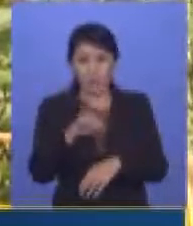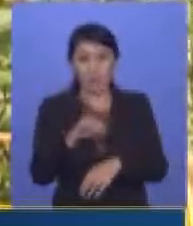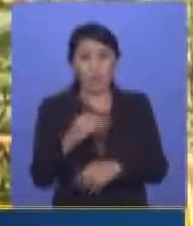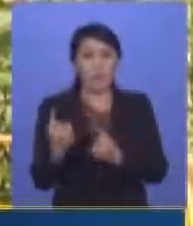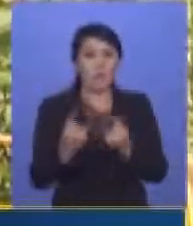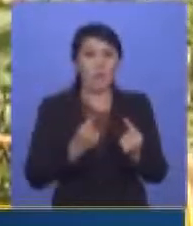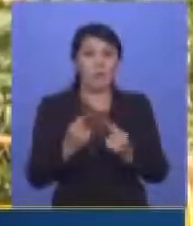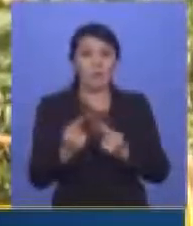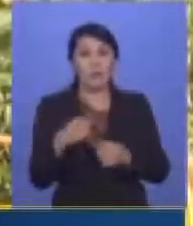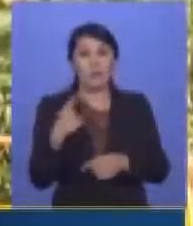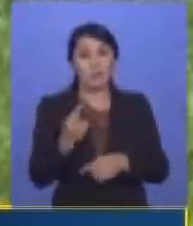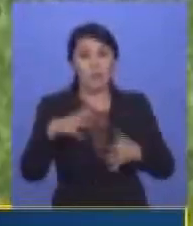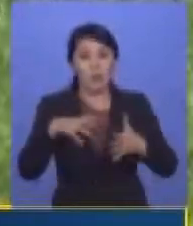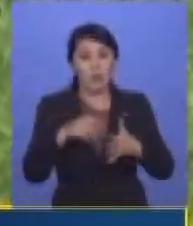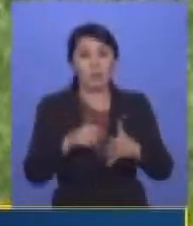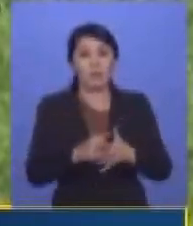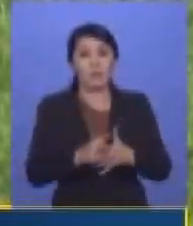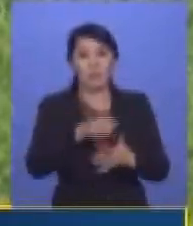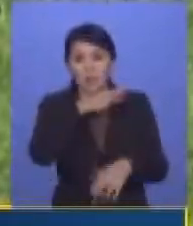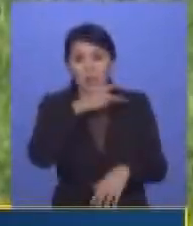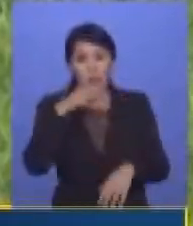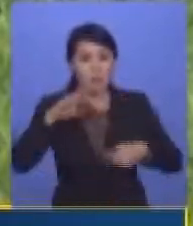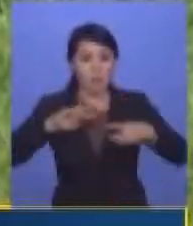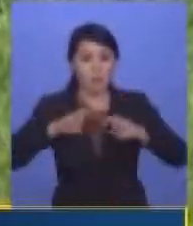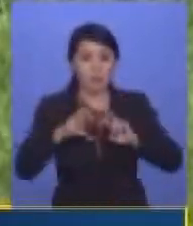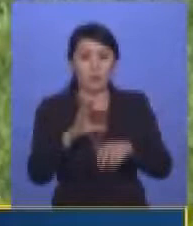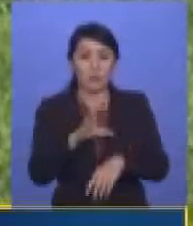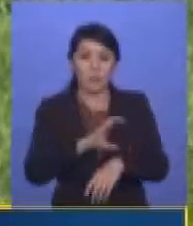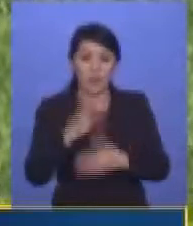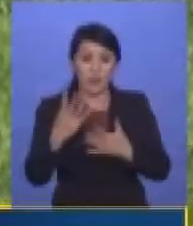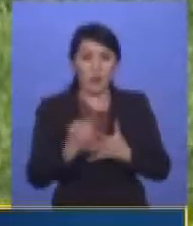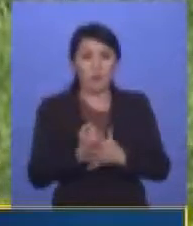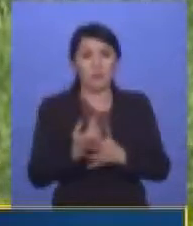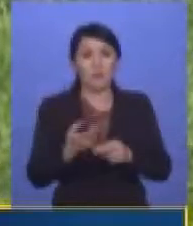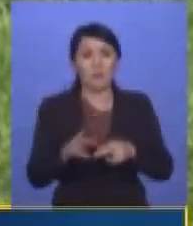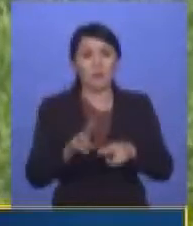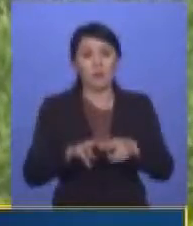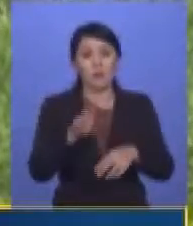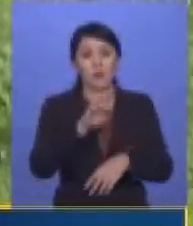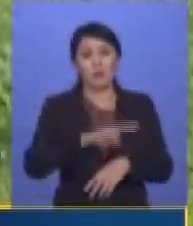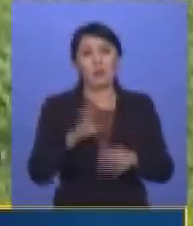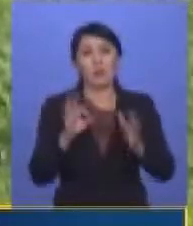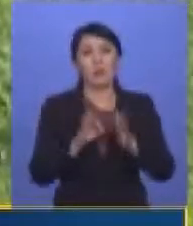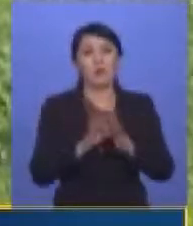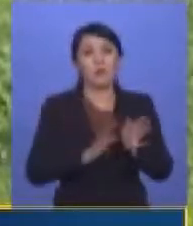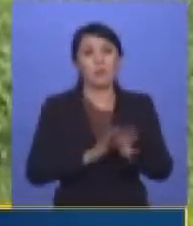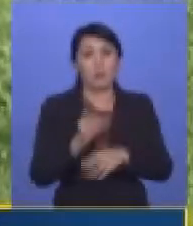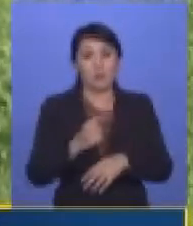егіншілікпен айналысуға шақырады. Машақаты көп болғанымен берері мол сала. Сондықтан еңбек еткен адам көздеген мақсатына